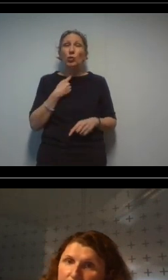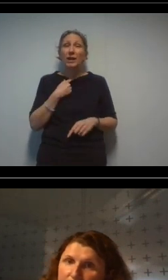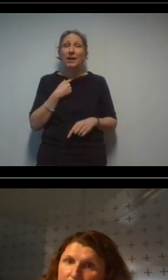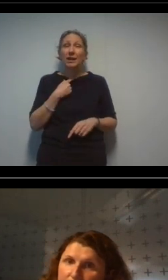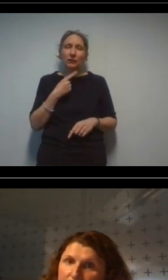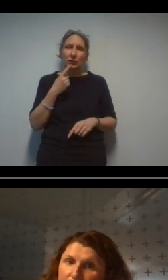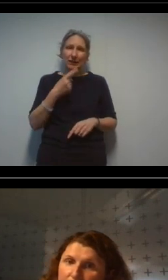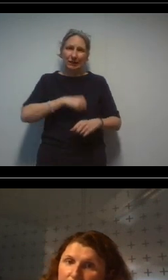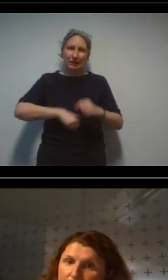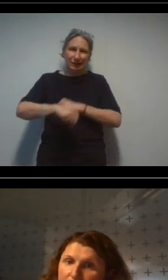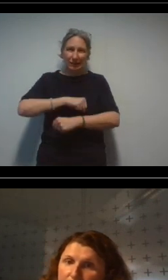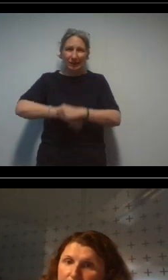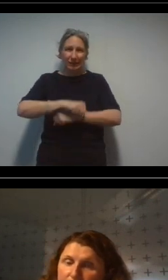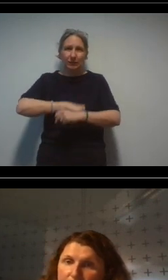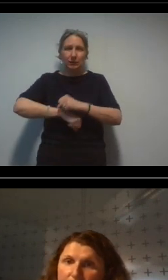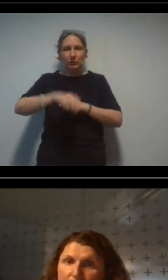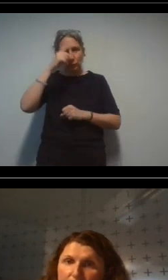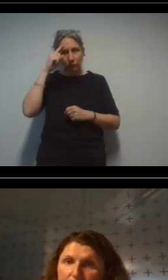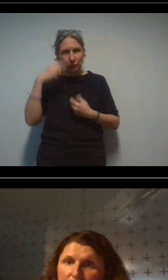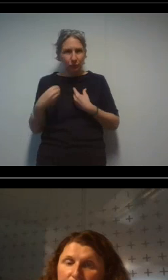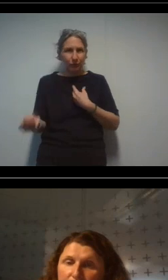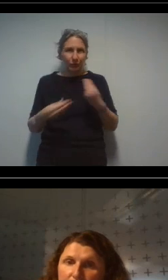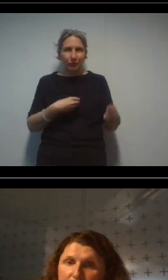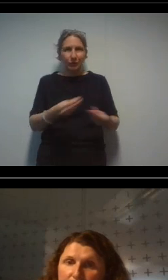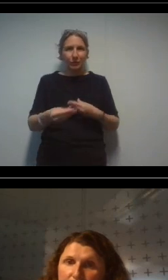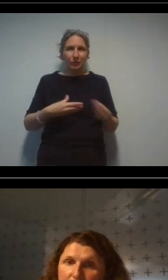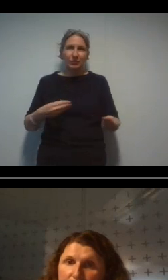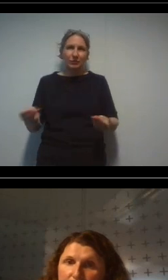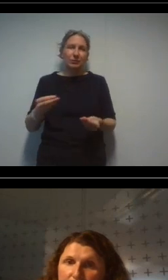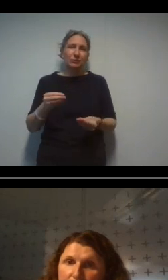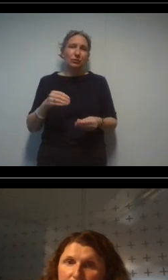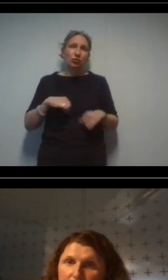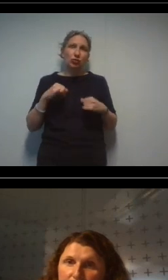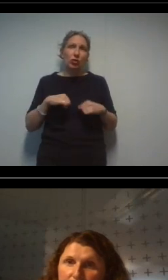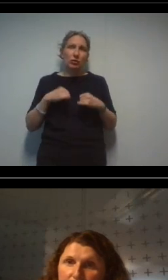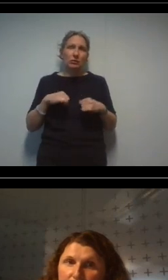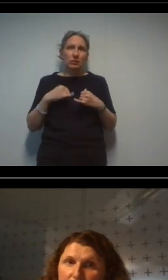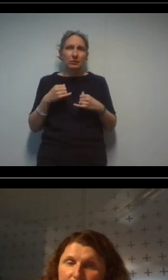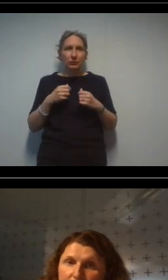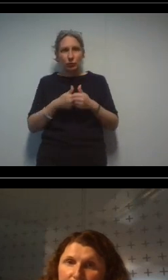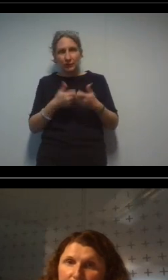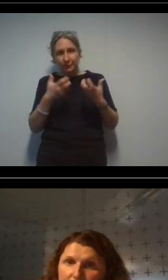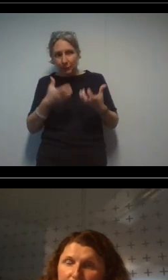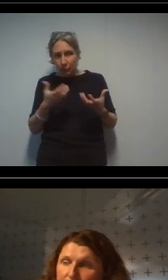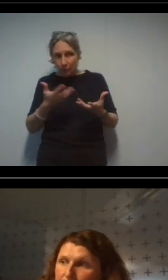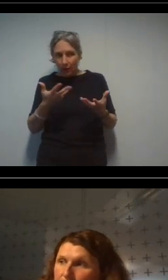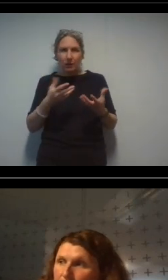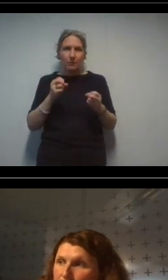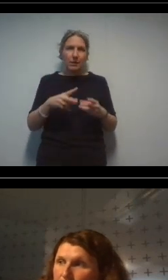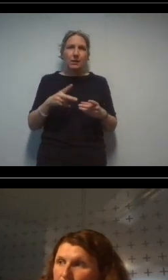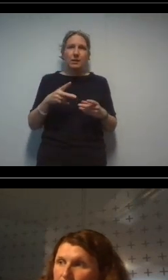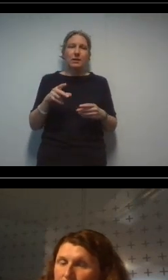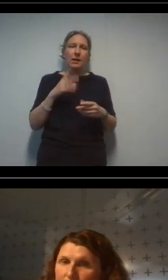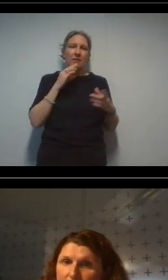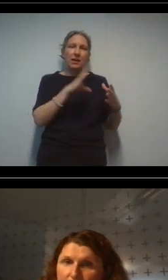pour que tous les jeunes puissent trouver ce qu'ils souhaitent et en faisant collaborer ensemble les